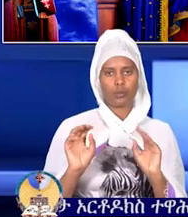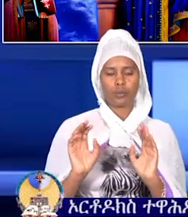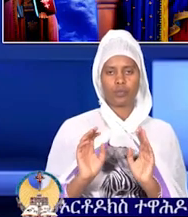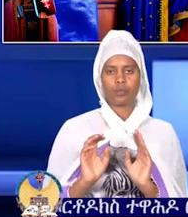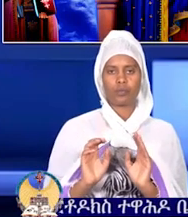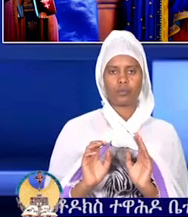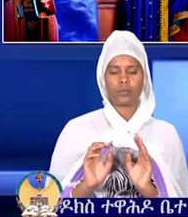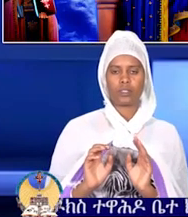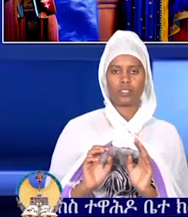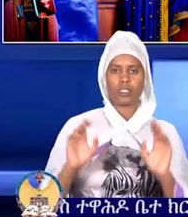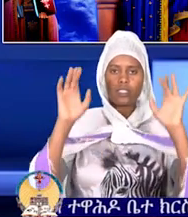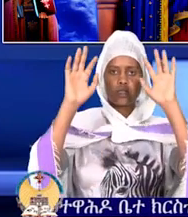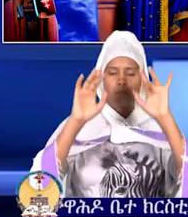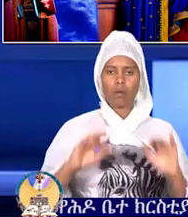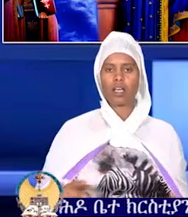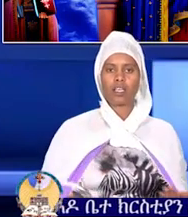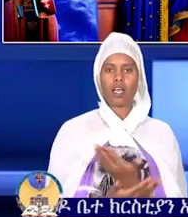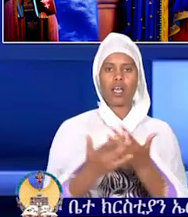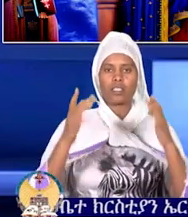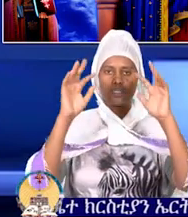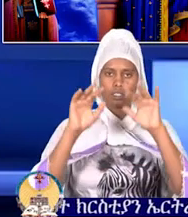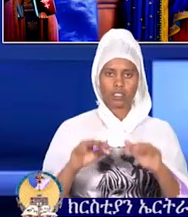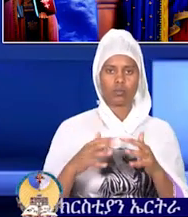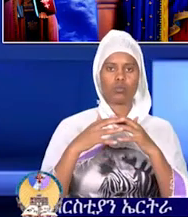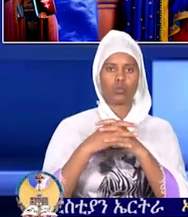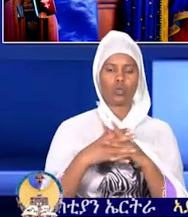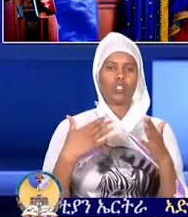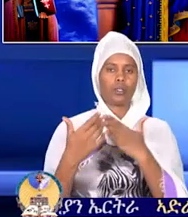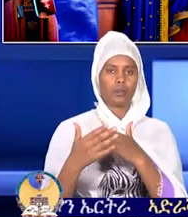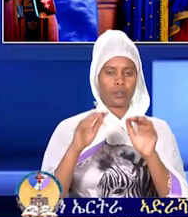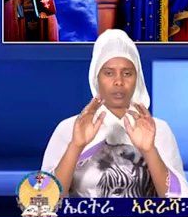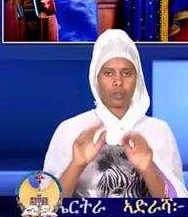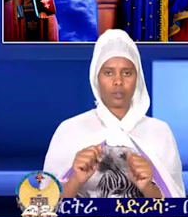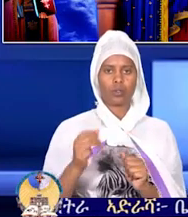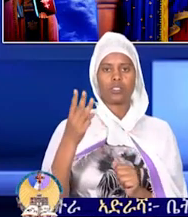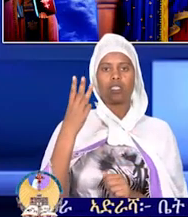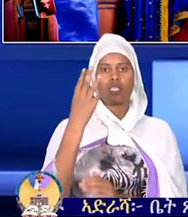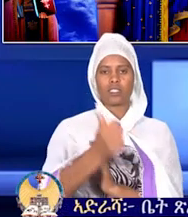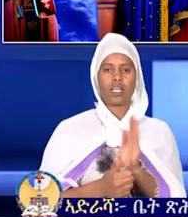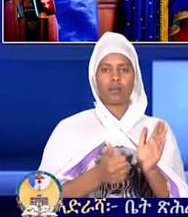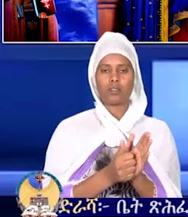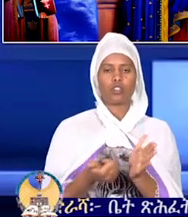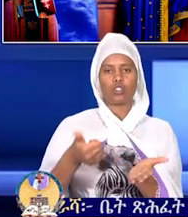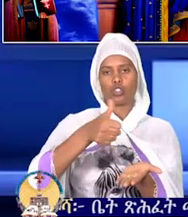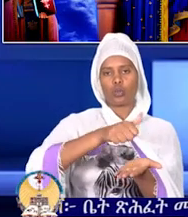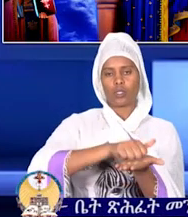ዝድኻሙ ሰብ እዩ ዝነበረ፣ ዝናብ ከይዘንብ ከዓ ጸሎት ጸለየ እሞ